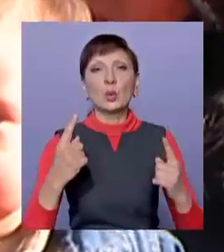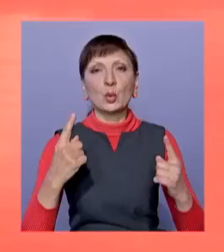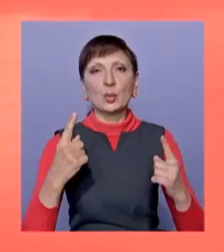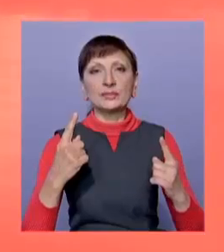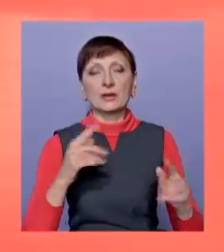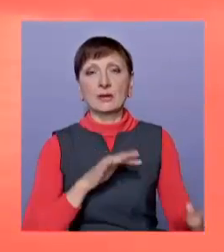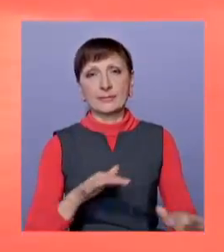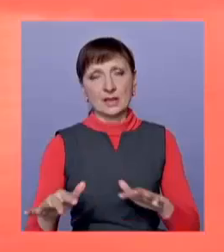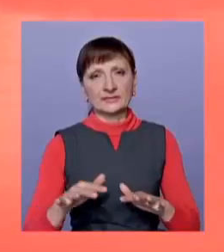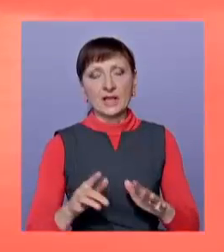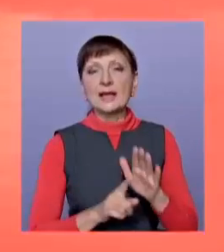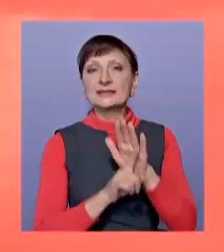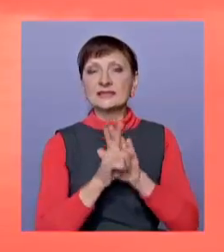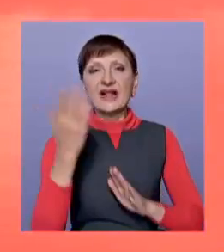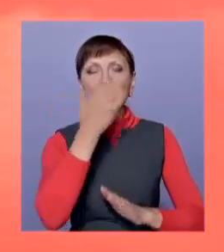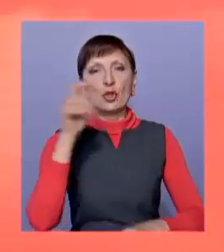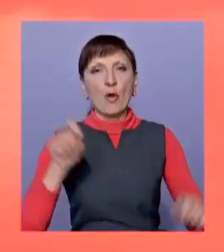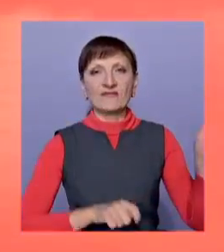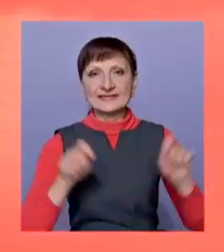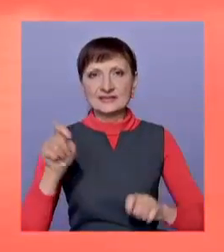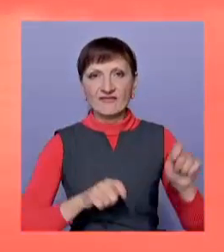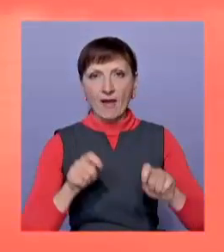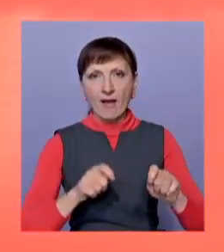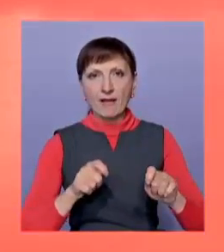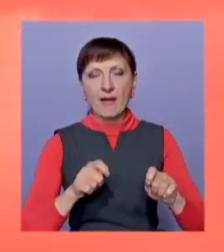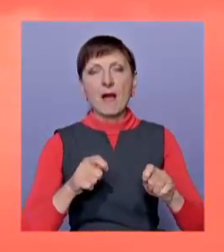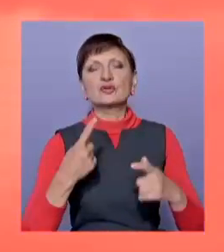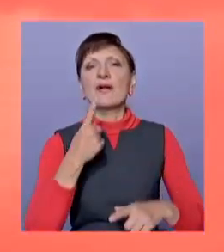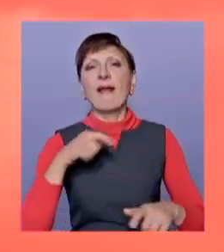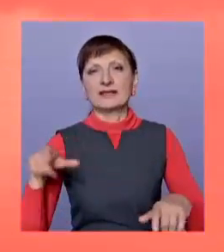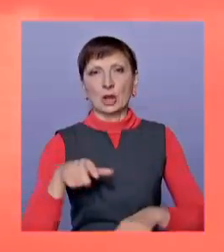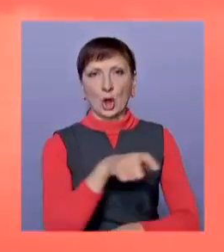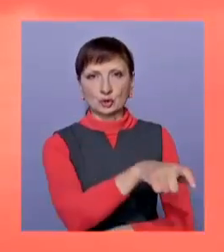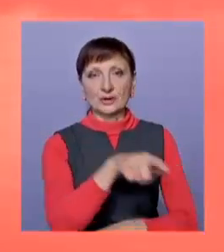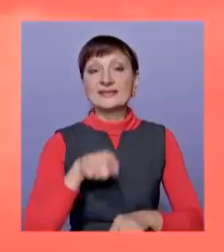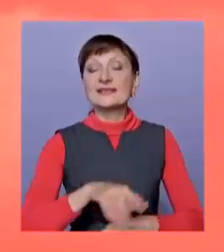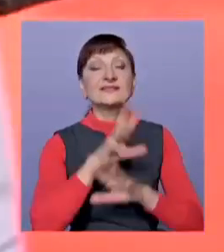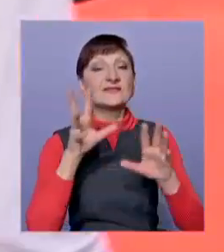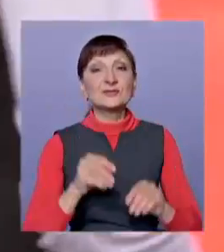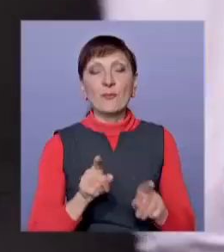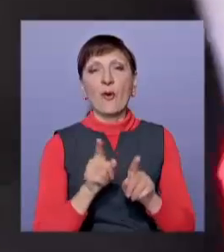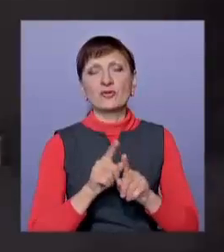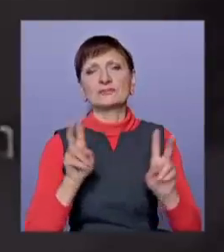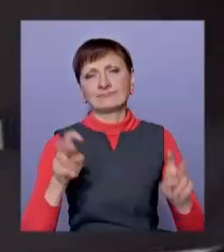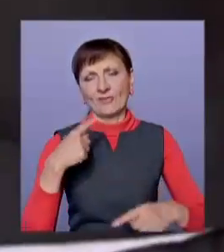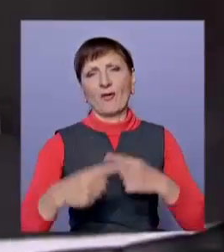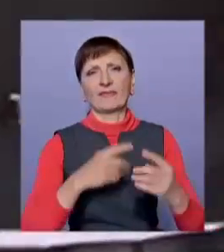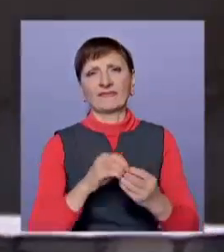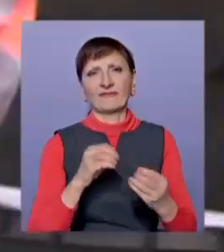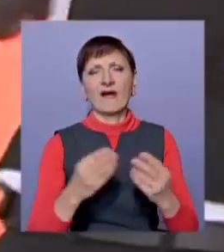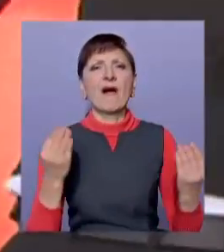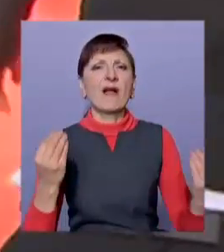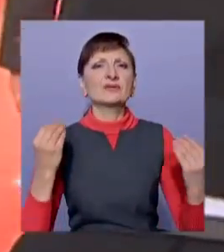ивентов, стартовал кинофестиваль красной дорожки. И здесь все в классике жанра.